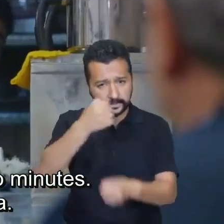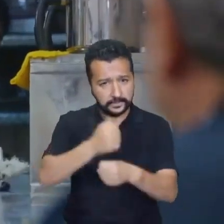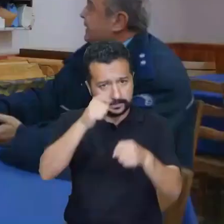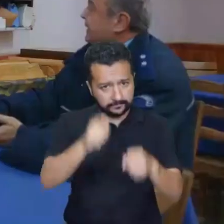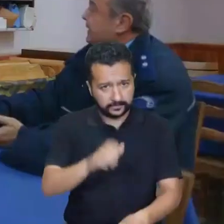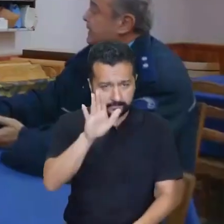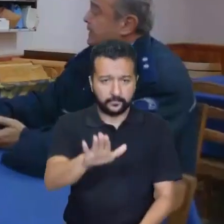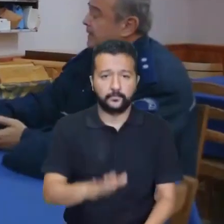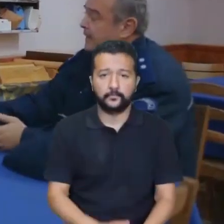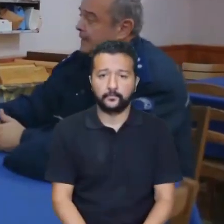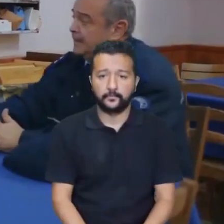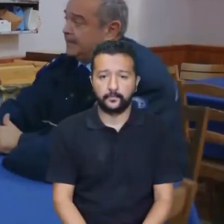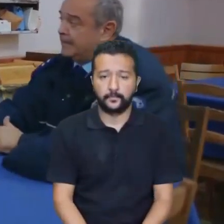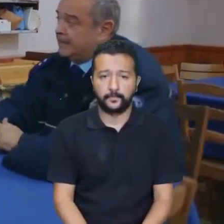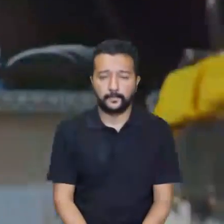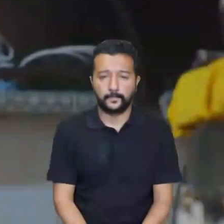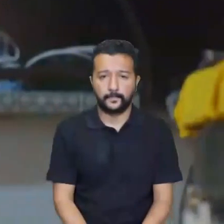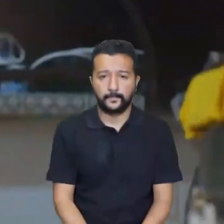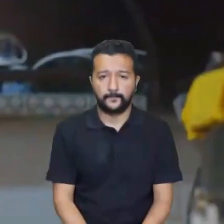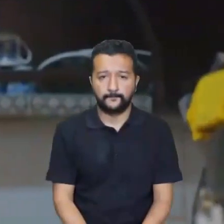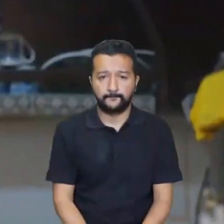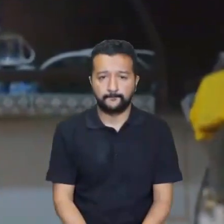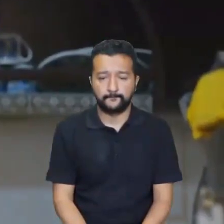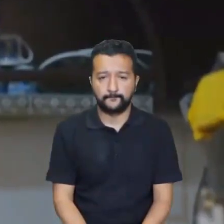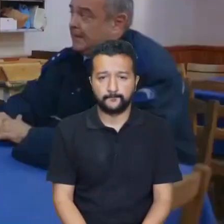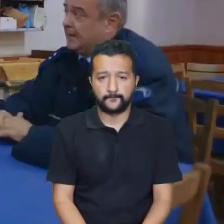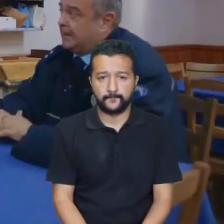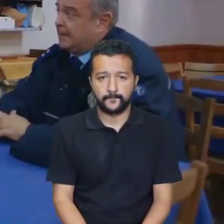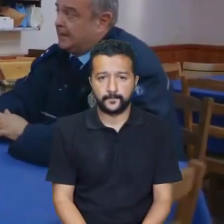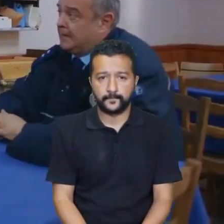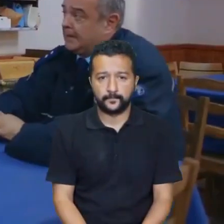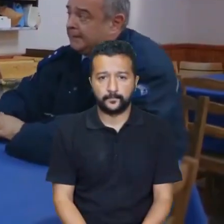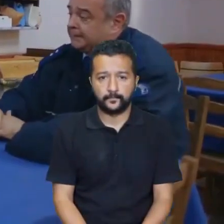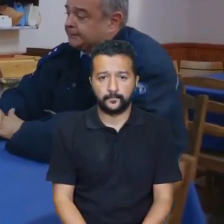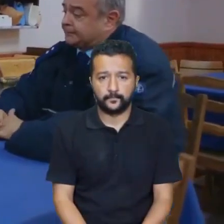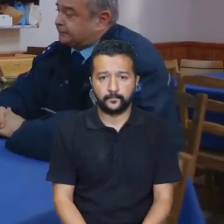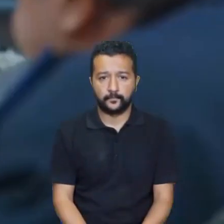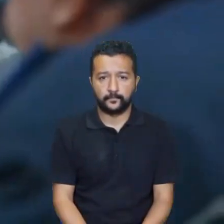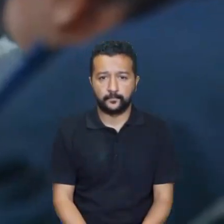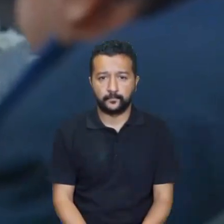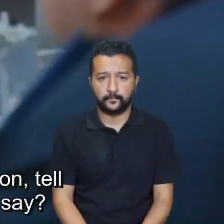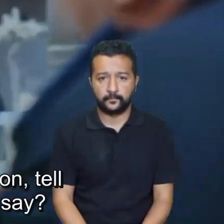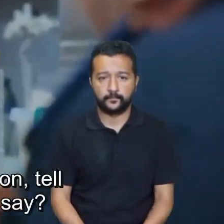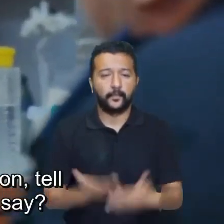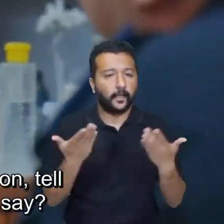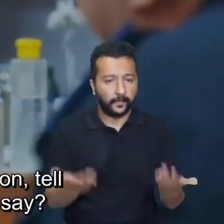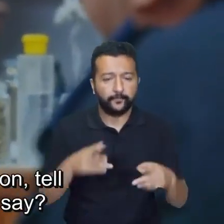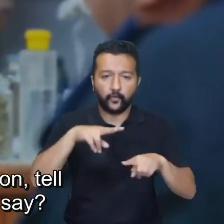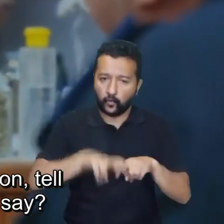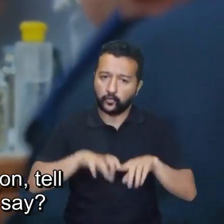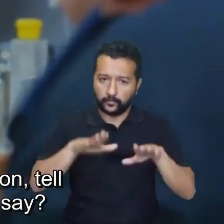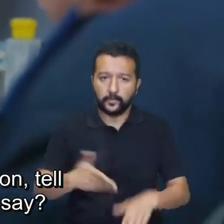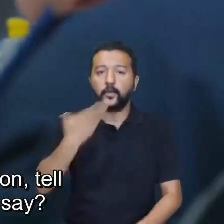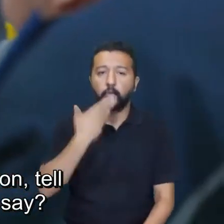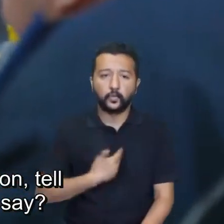çayını. Hoşnutsuz bıraktı. Ocaktaki esmer 20'lerindeki delikanlı endişeyle bakıyor. Münir geçip oturdu mavi örtülü kare masaya. Oturdum